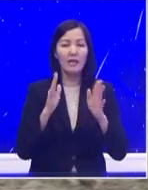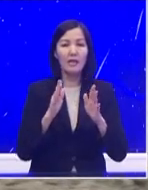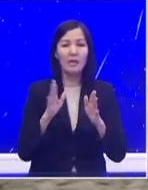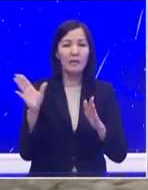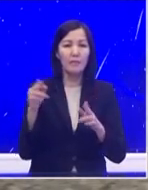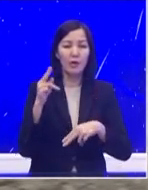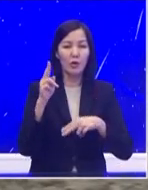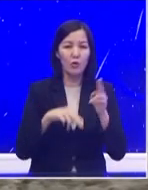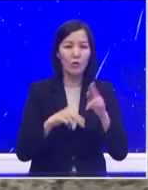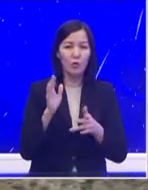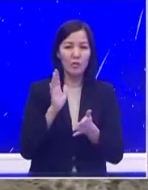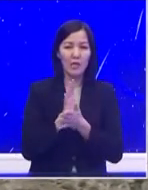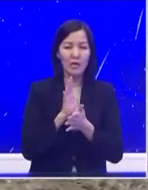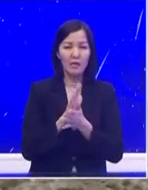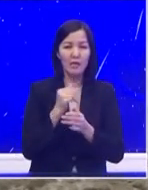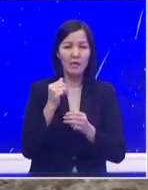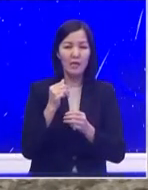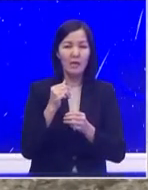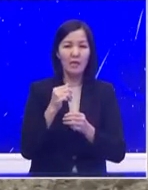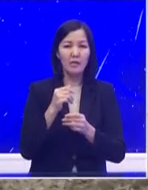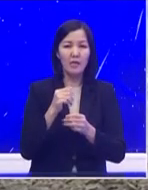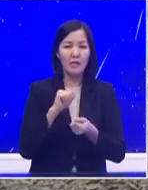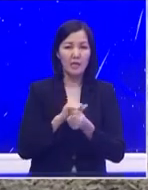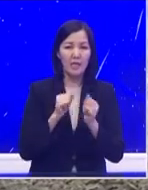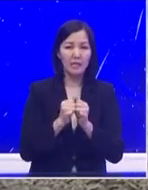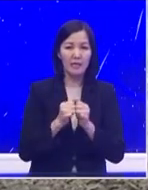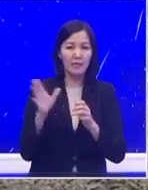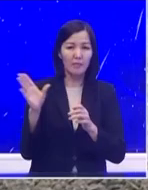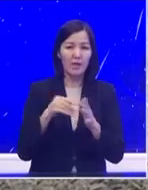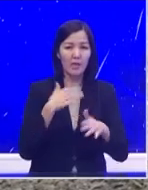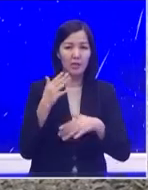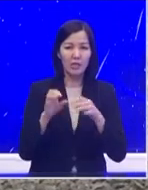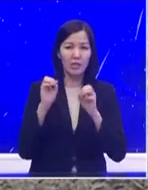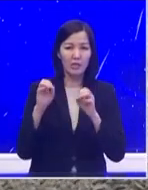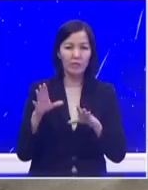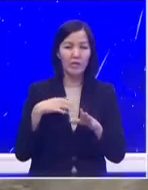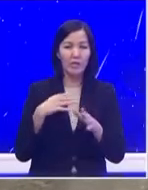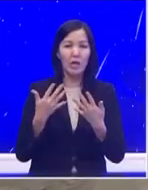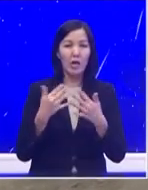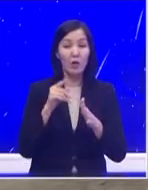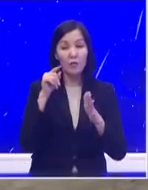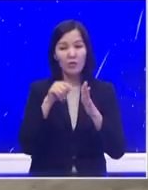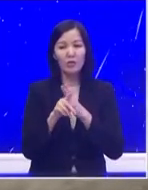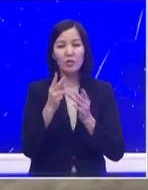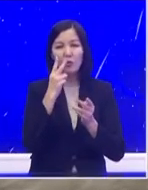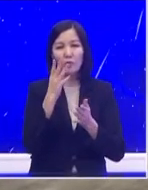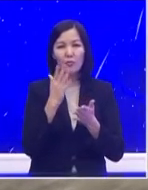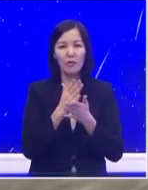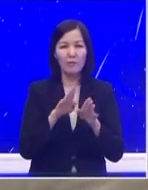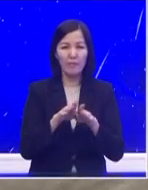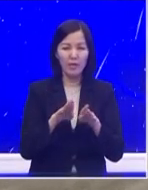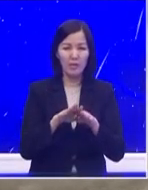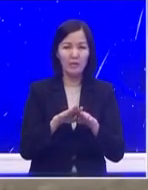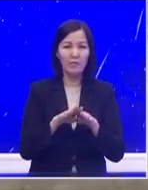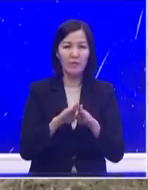құрылыс қалдықтарынан көрінбейді. Тіпті мрамор тастары түсіп, шашылып жатыр. Ауыл ішіне беттеп көріп едік, көрініс сол қалпы. Көп